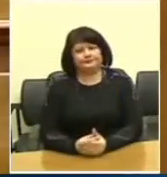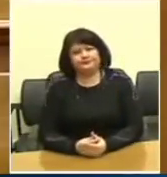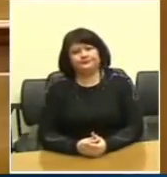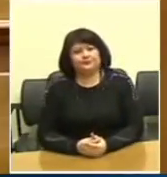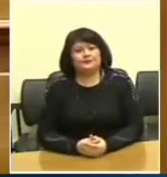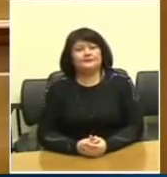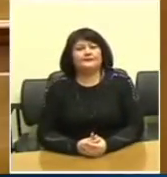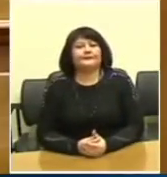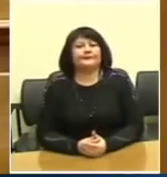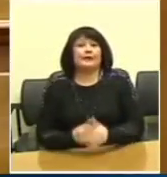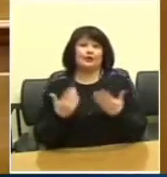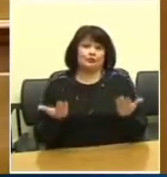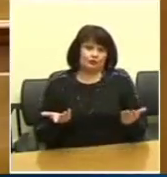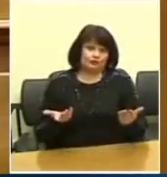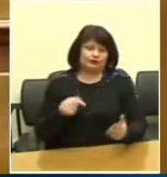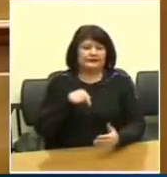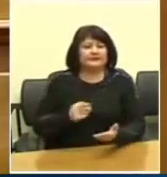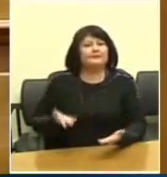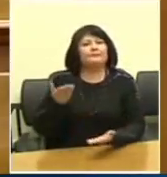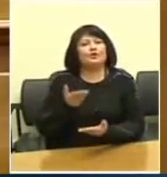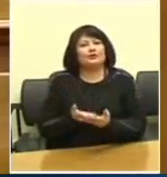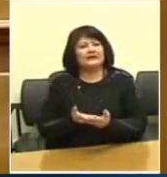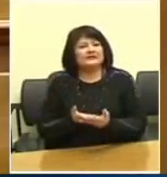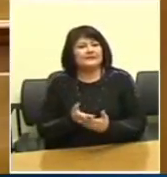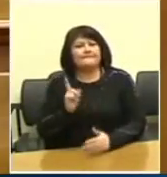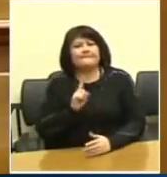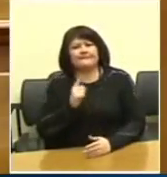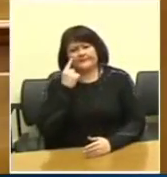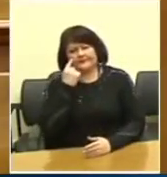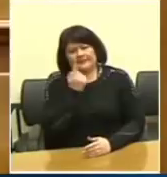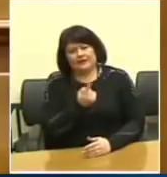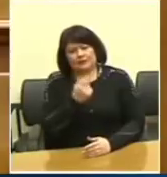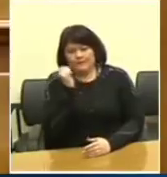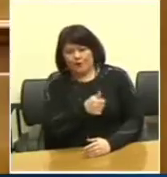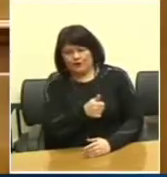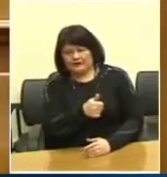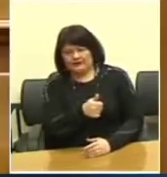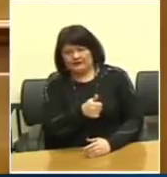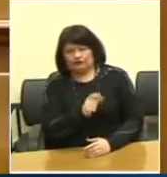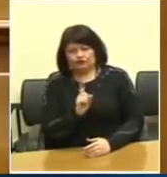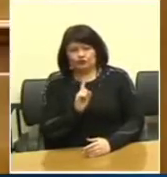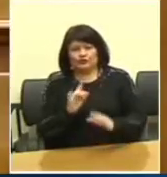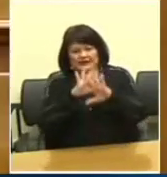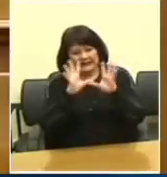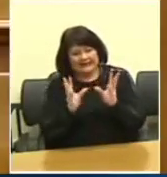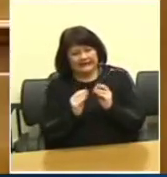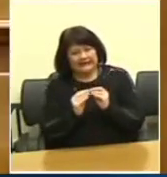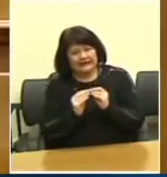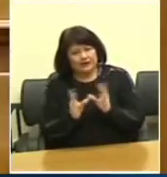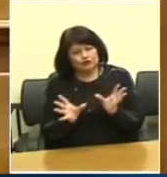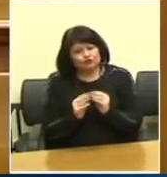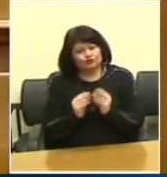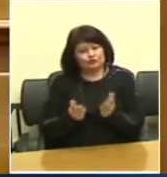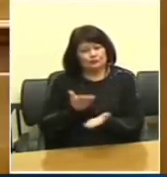Όμως αυτή την πρόταση δεν πρέπει να τη δει κανείς ξεκομμένη, αλλά ως ένα πλέγμα προτάσεων που δημιουργεί